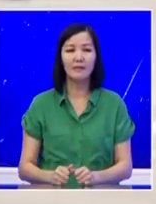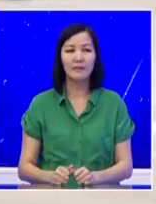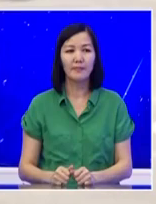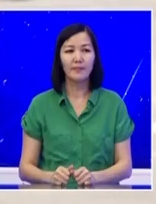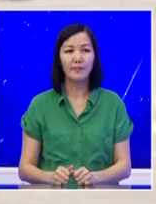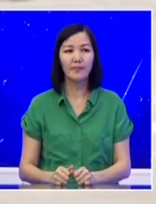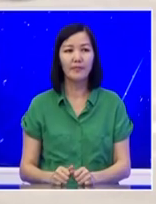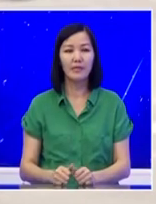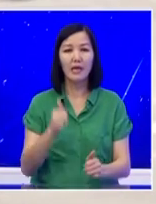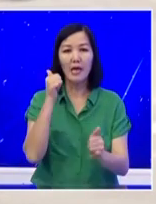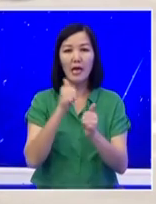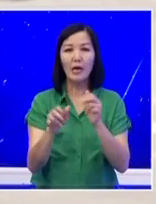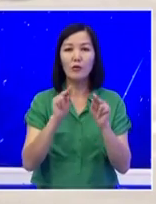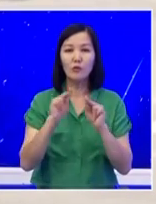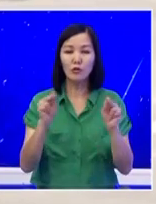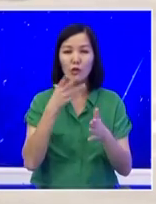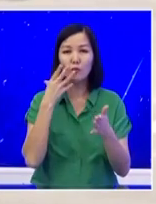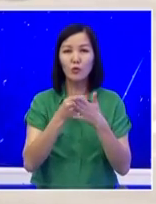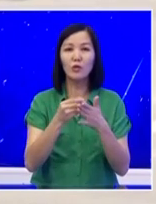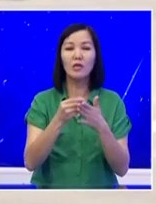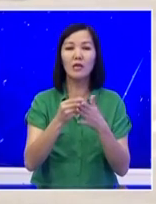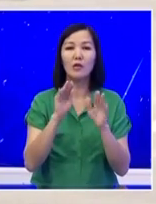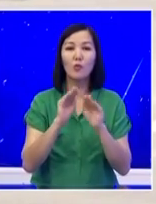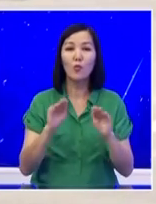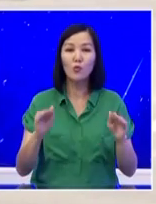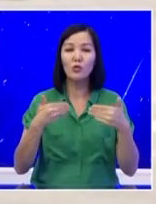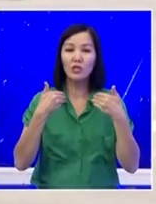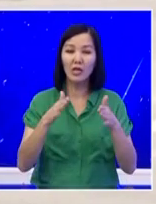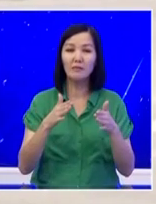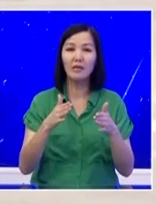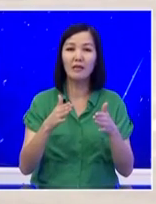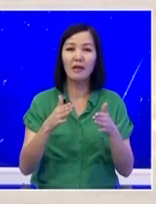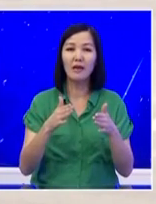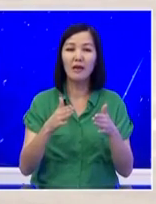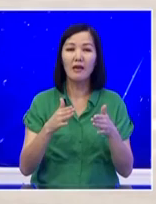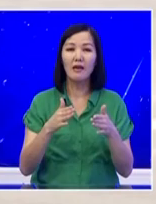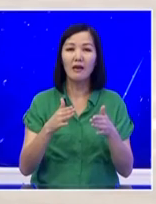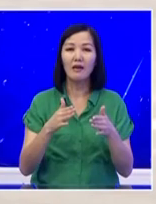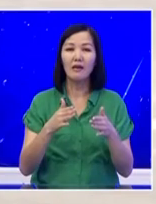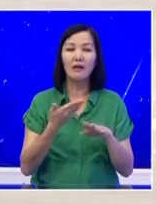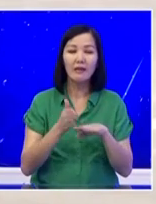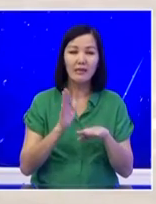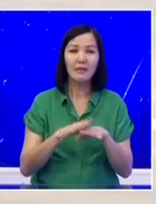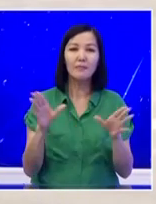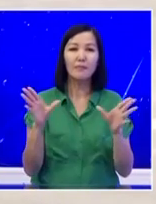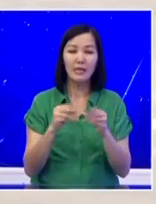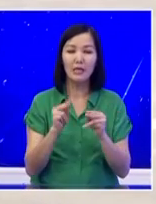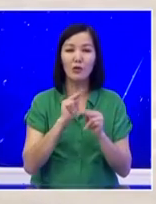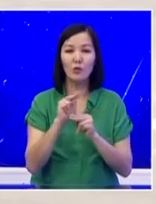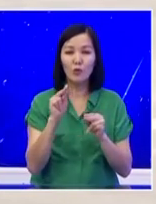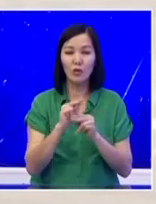әр ұстаз оқушыны шапсағанда қимайды. Өйткені сонша жыл бірге істеп